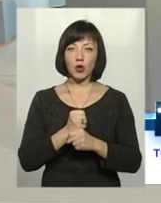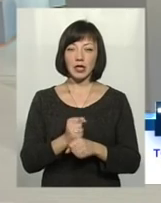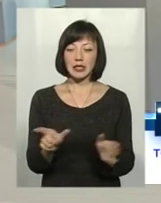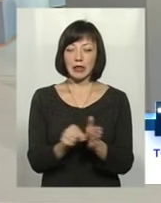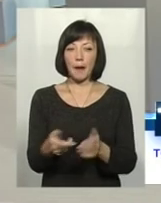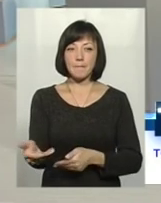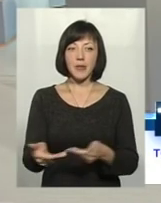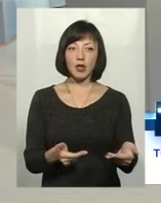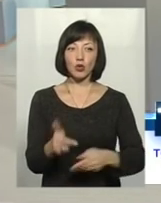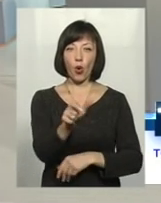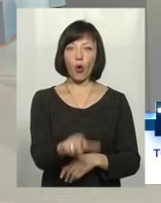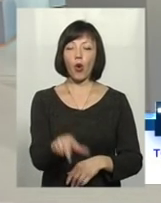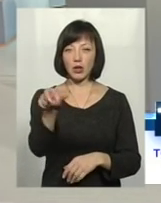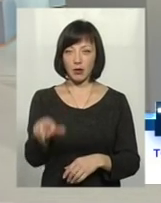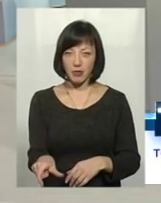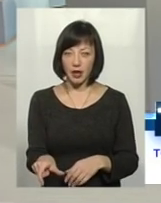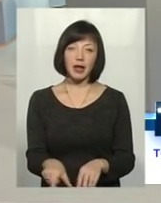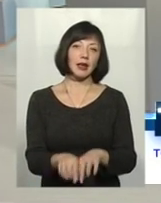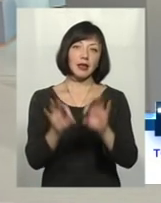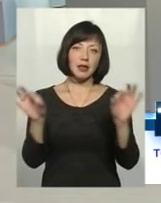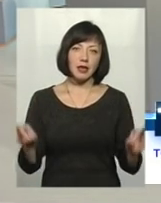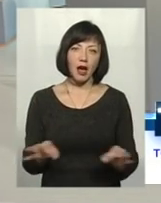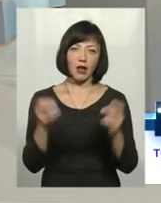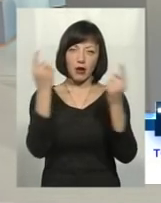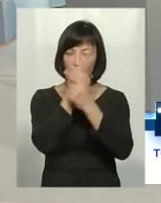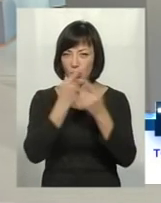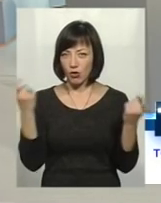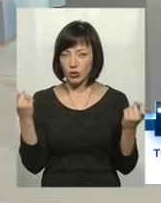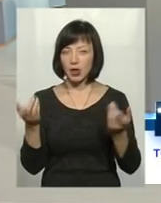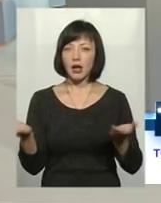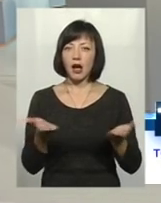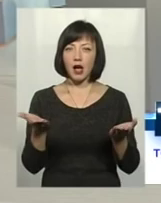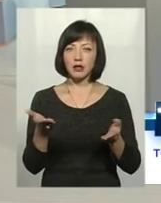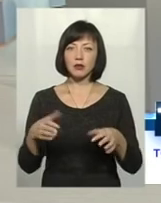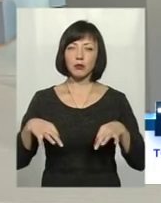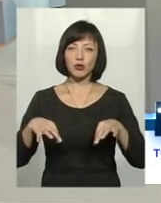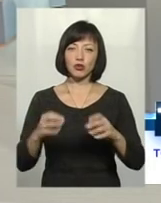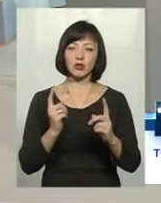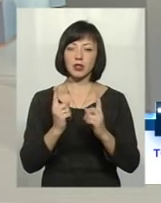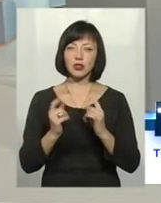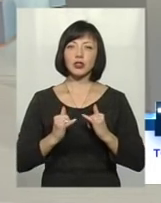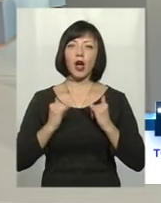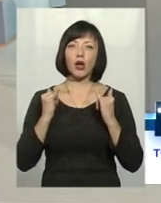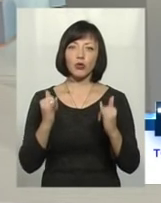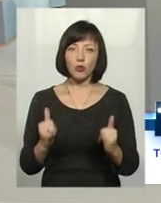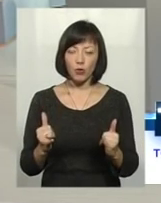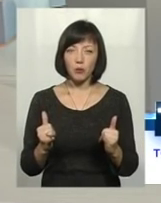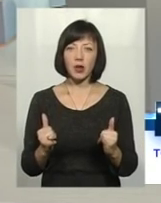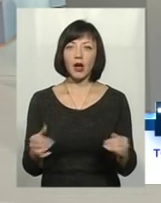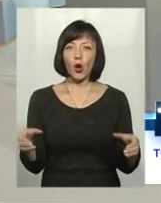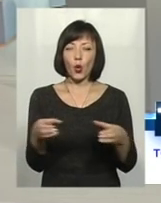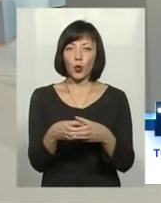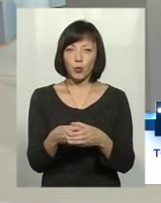пішоходами. Ну, ніде ніяких об'яв. Якась би машина їхала, шановні, збирайтеся